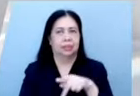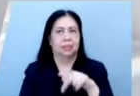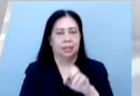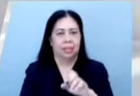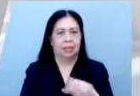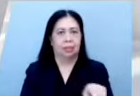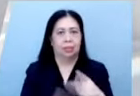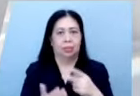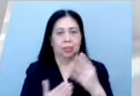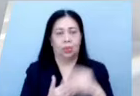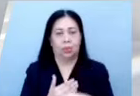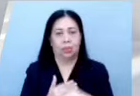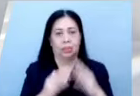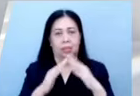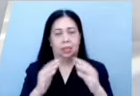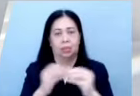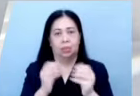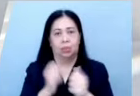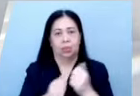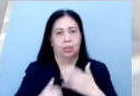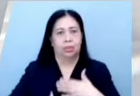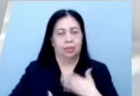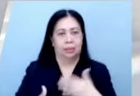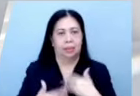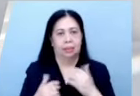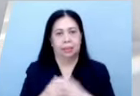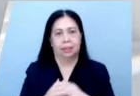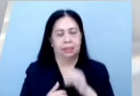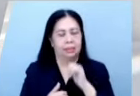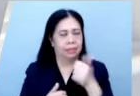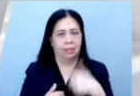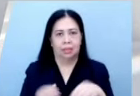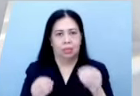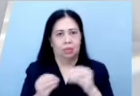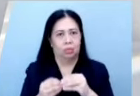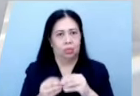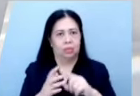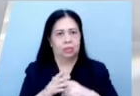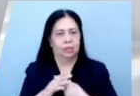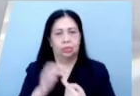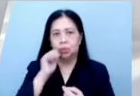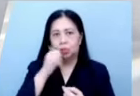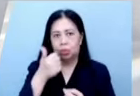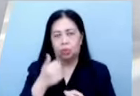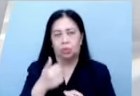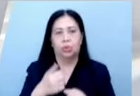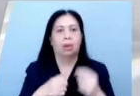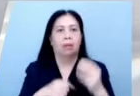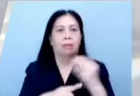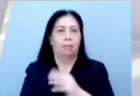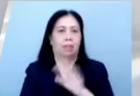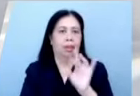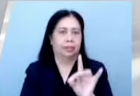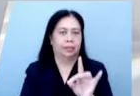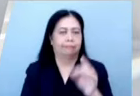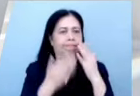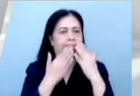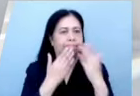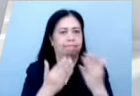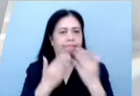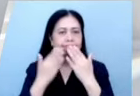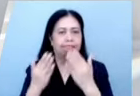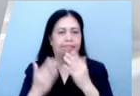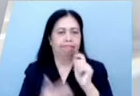programang Tahanang Pinakamasaya ay hindi na e-ere simula bukas March 8. Nagpasalamat ang Tape Incorporated sa